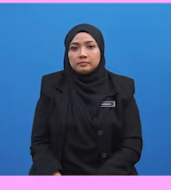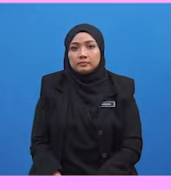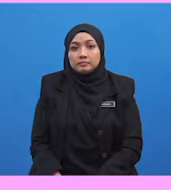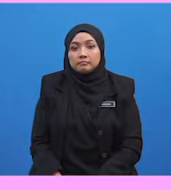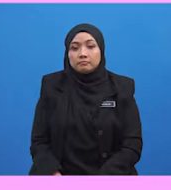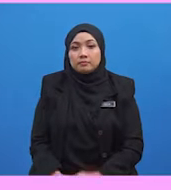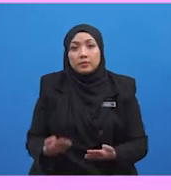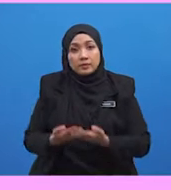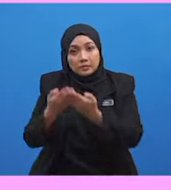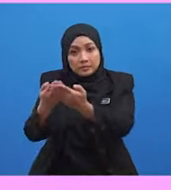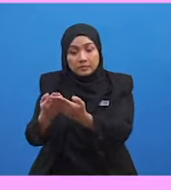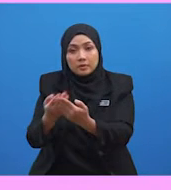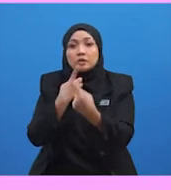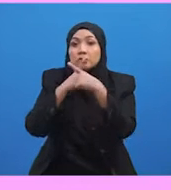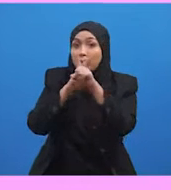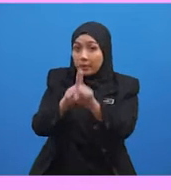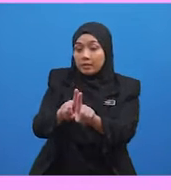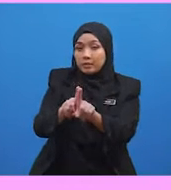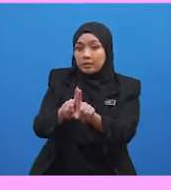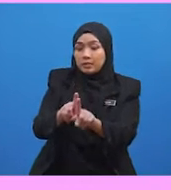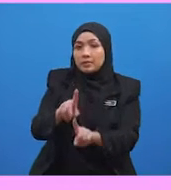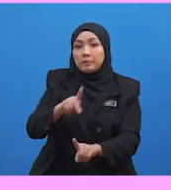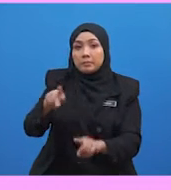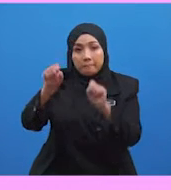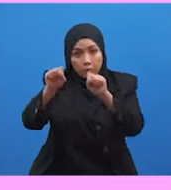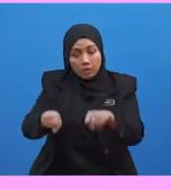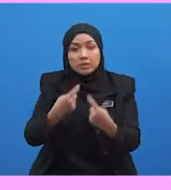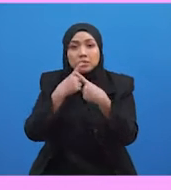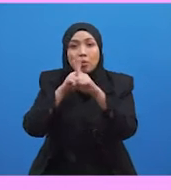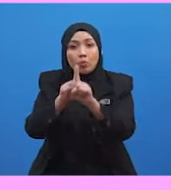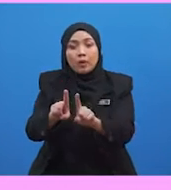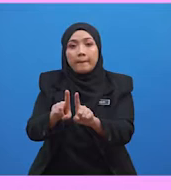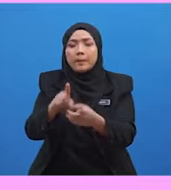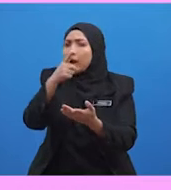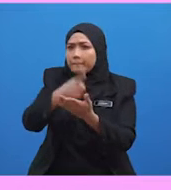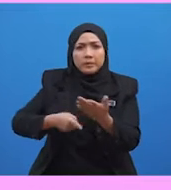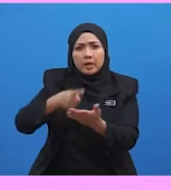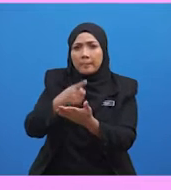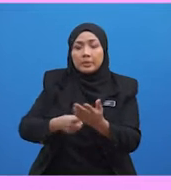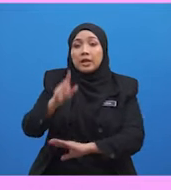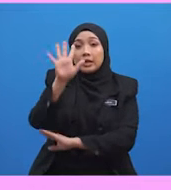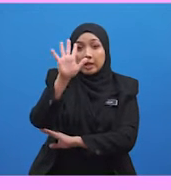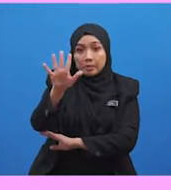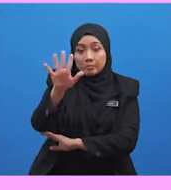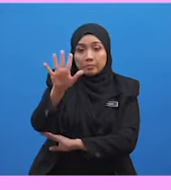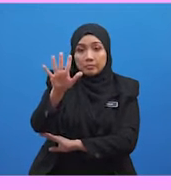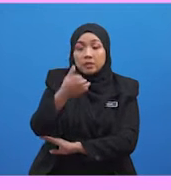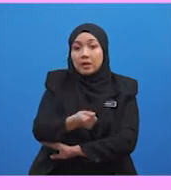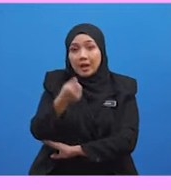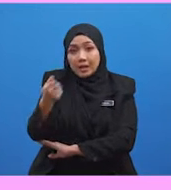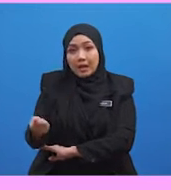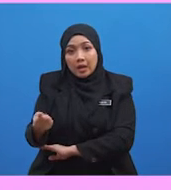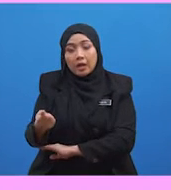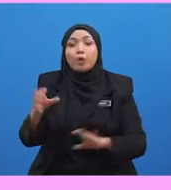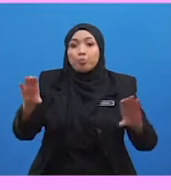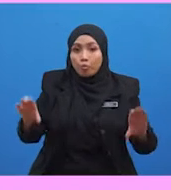Cadangan jawapan ialah pelajar boleh menjawab apa-apa lima alat membuat